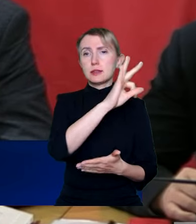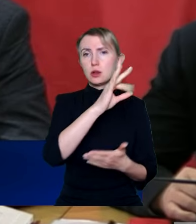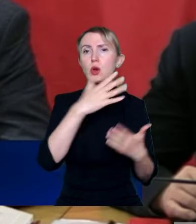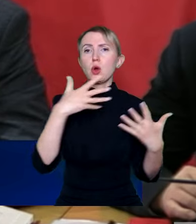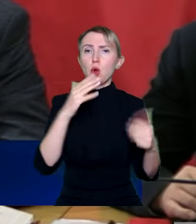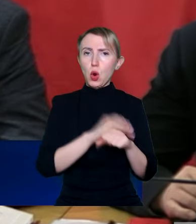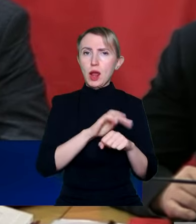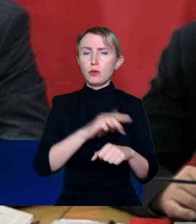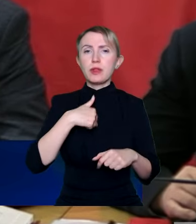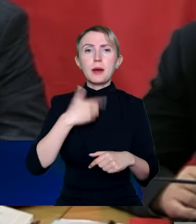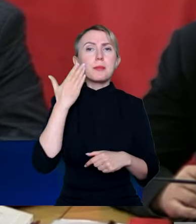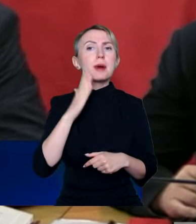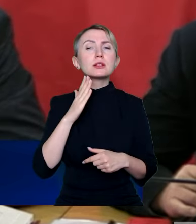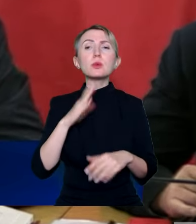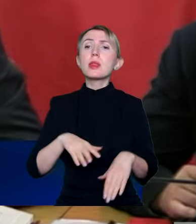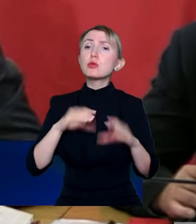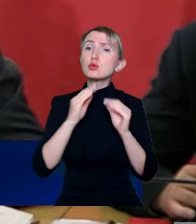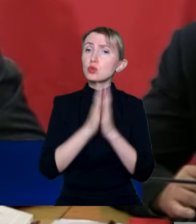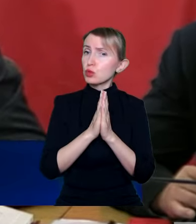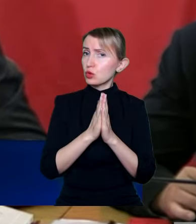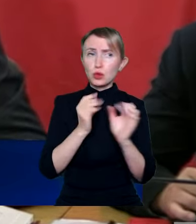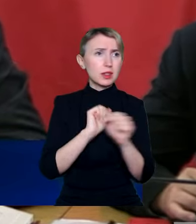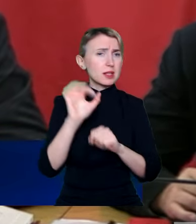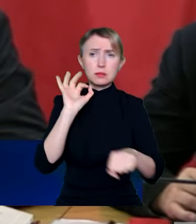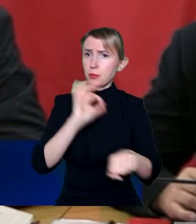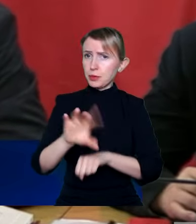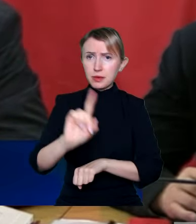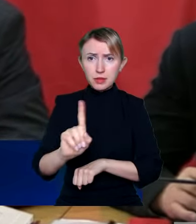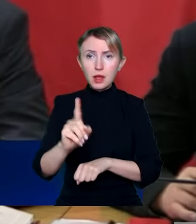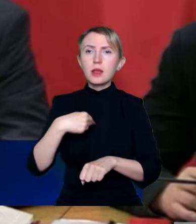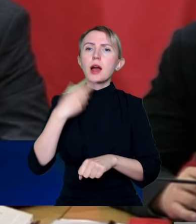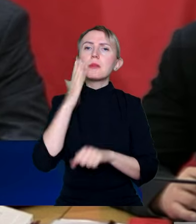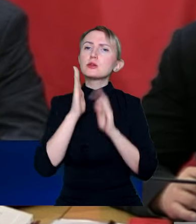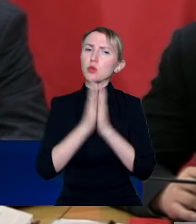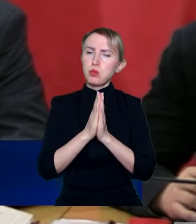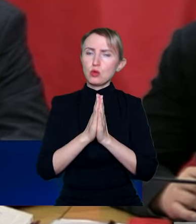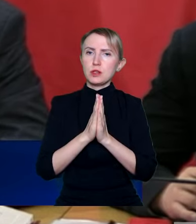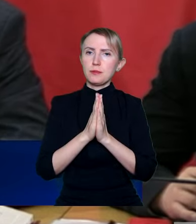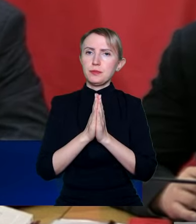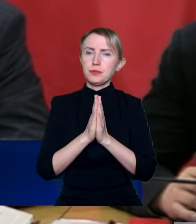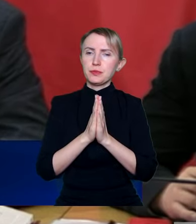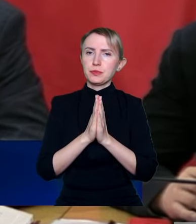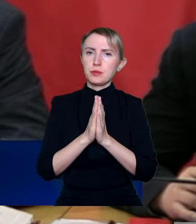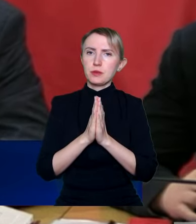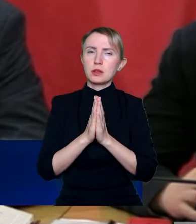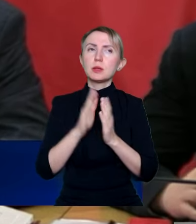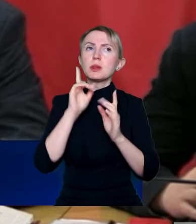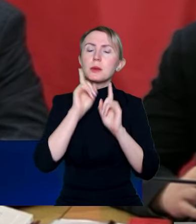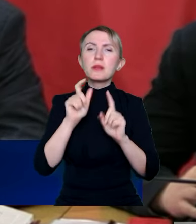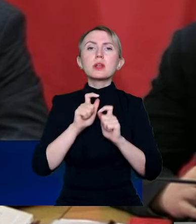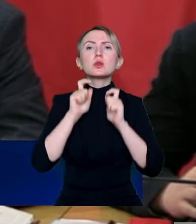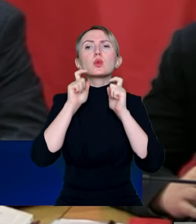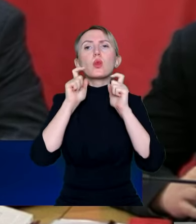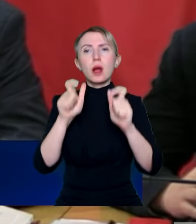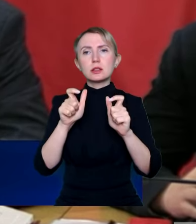bardzo bym na początku prosił, to nie jest żadna złośliwość, tylko bardzo uprzejma prośba. żeby rzeczywiście zgłaszać w tego